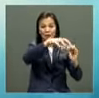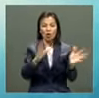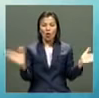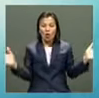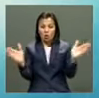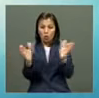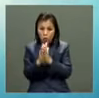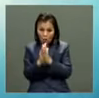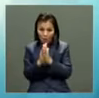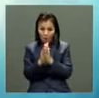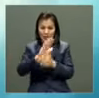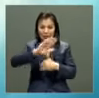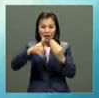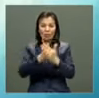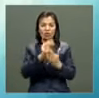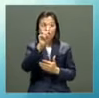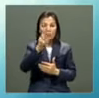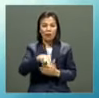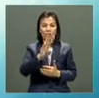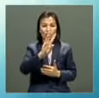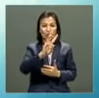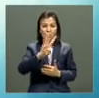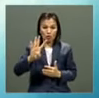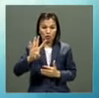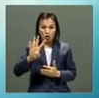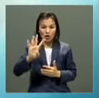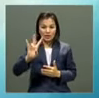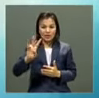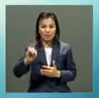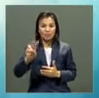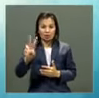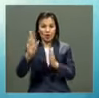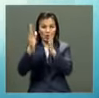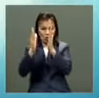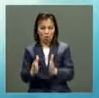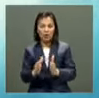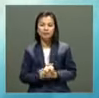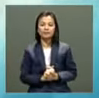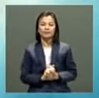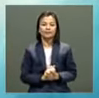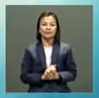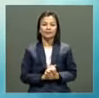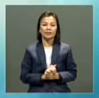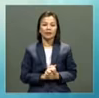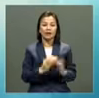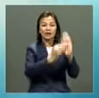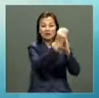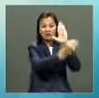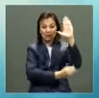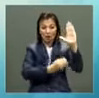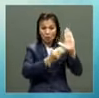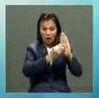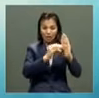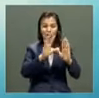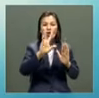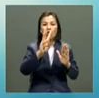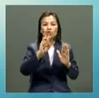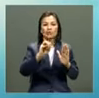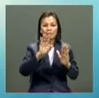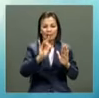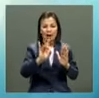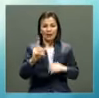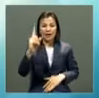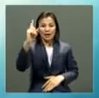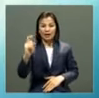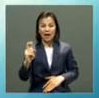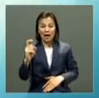ตอนนี้ 2,672นะครับคนนะครับแล้วก็จังหวัดก็คือ68จังหวัดเสียชีวิต